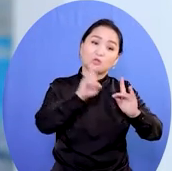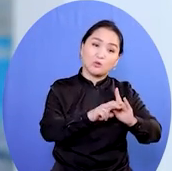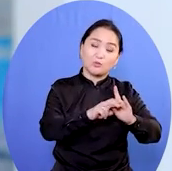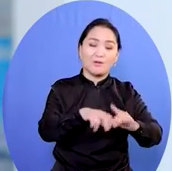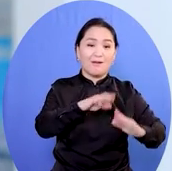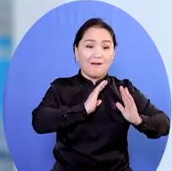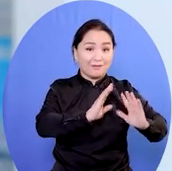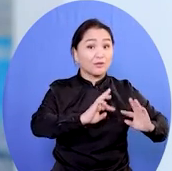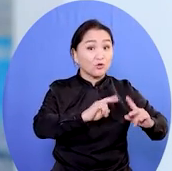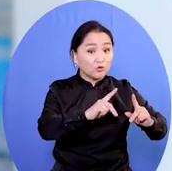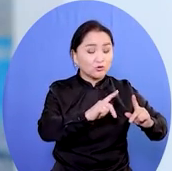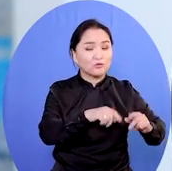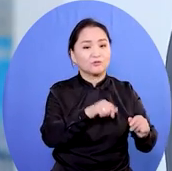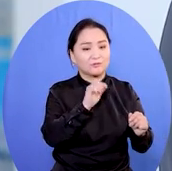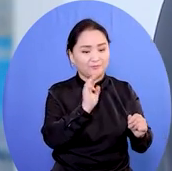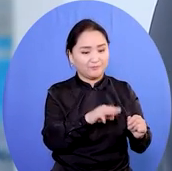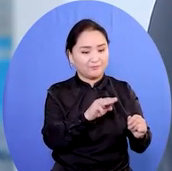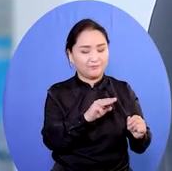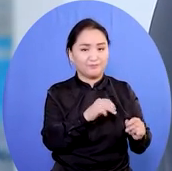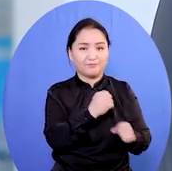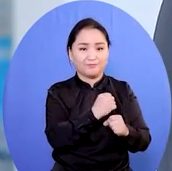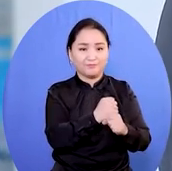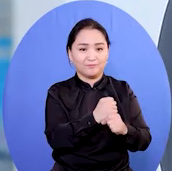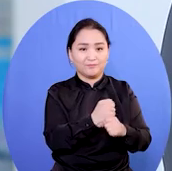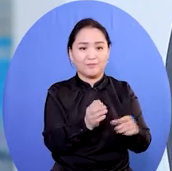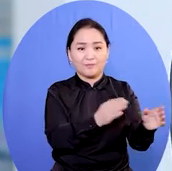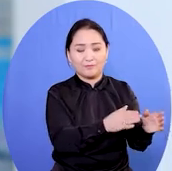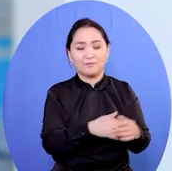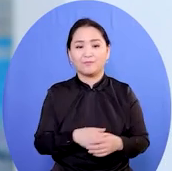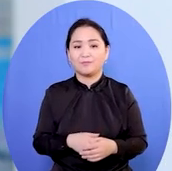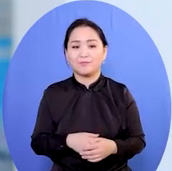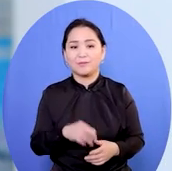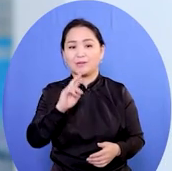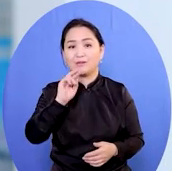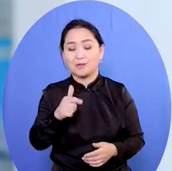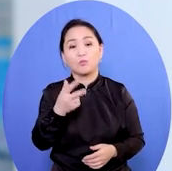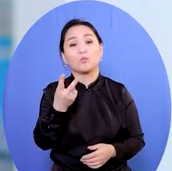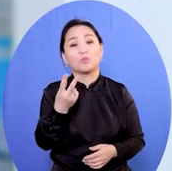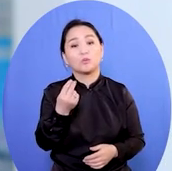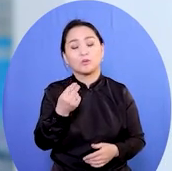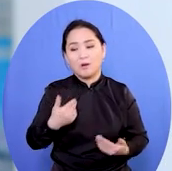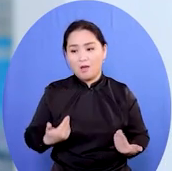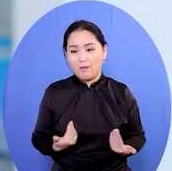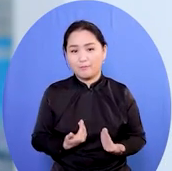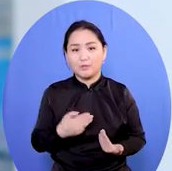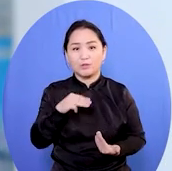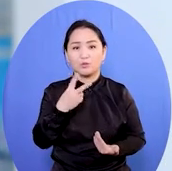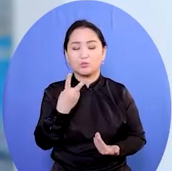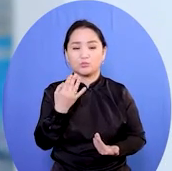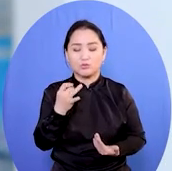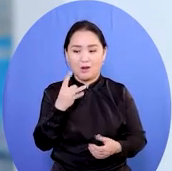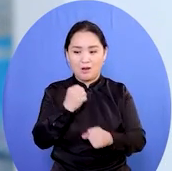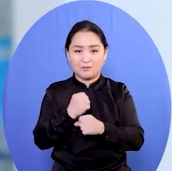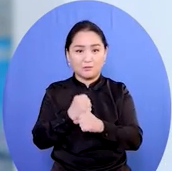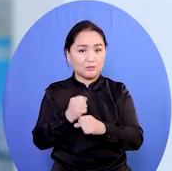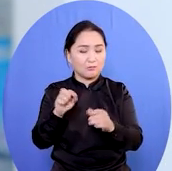хамруулах хандлагыг нь өөрчлөх энэ чиглэлээр бол бид нар ажиллаж байгаа түлхүүд. Яг үнэхээр өнөөдөр амьдралын төвшин хүнд